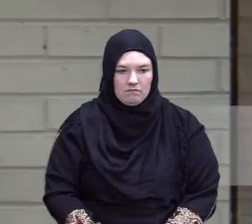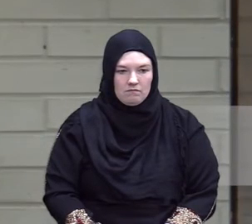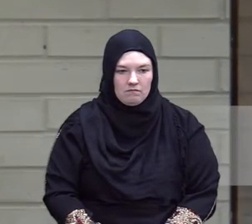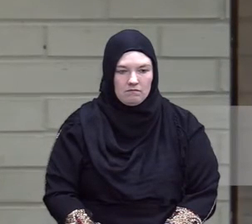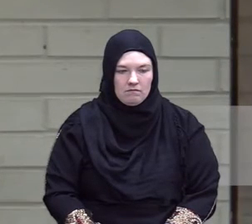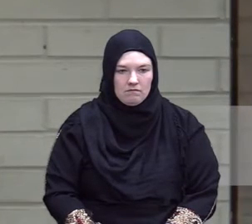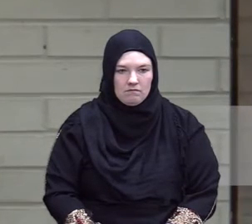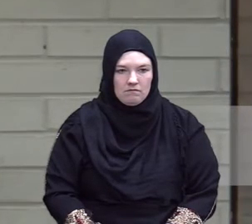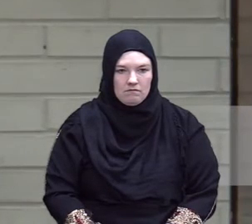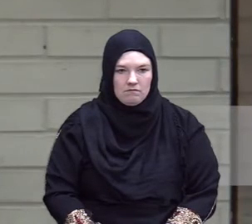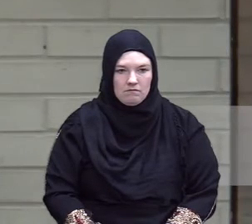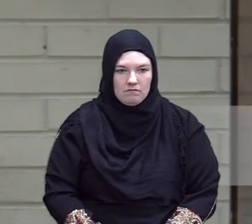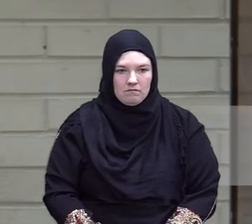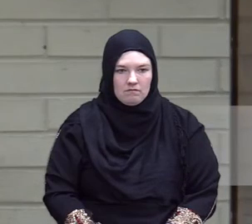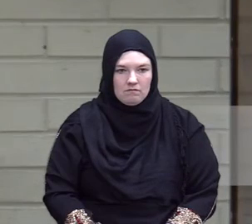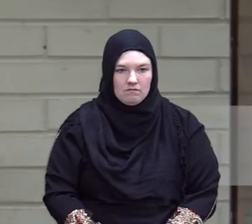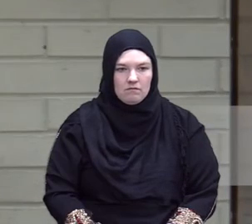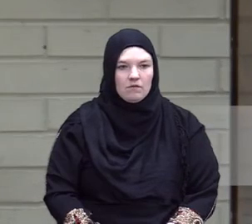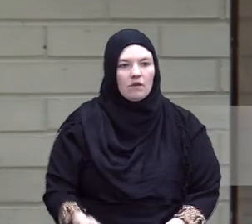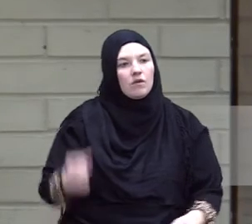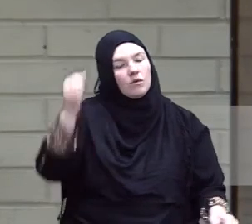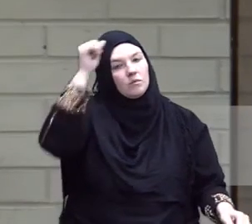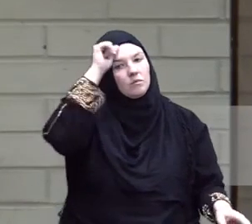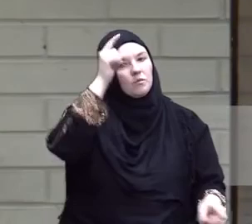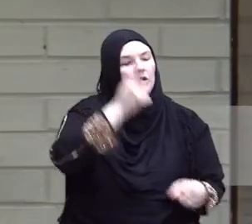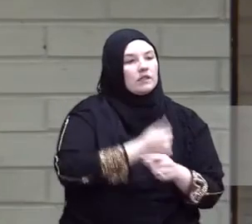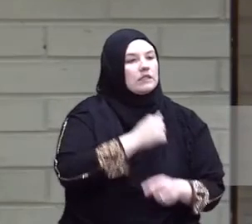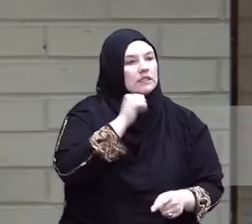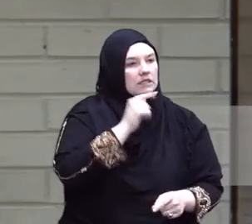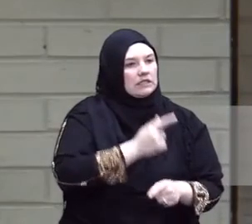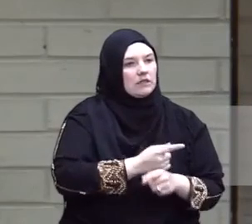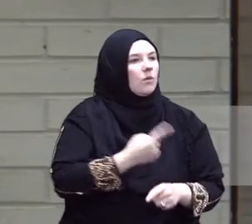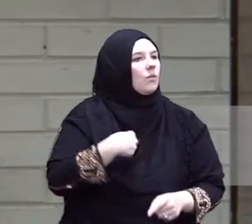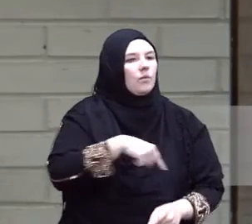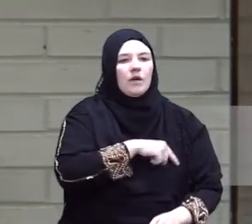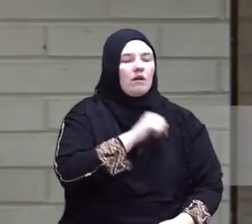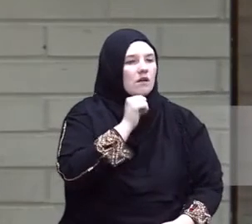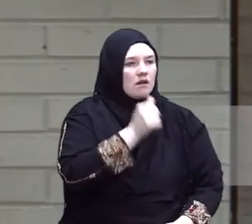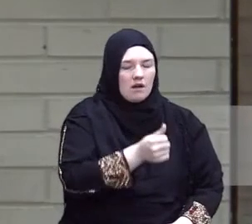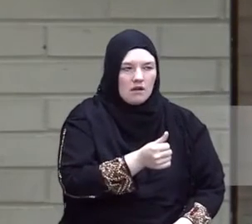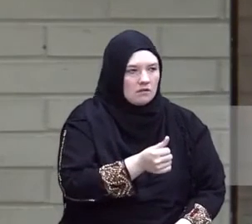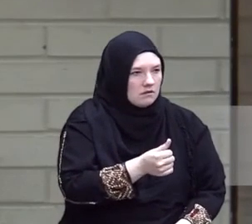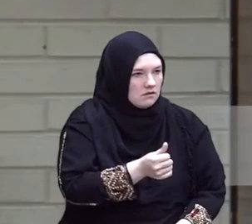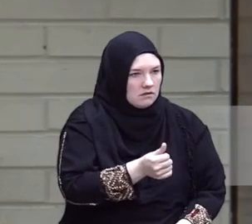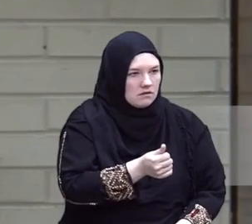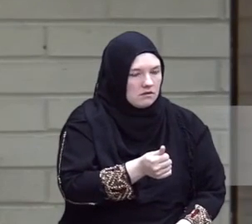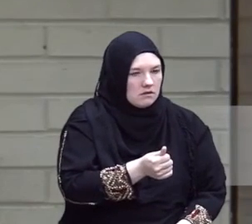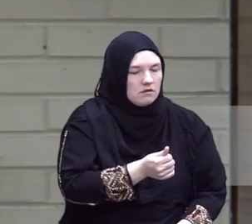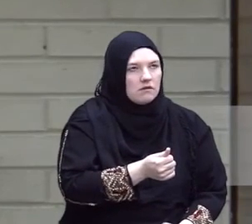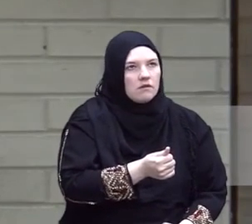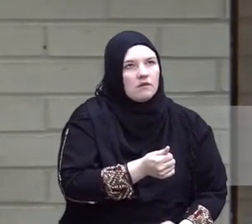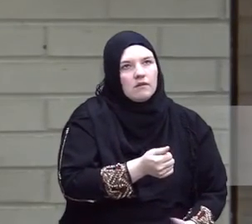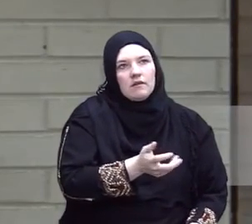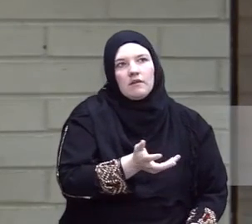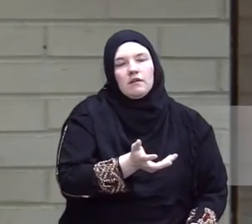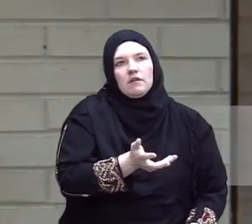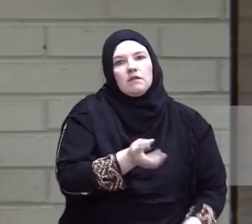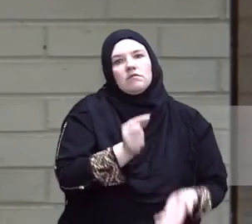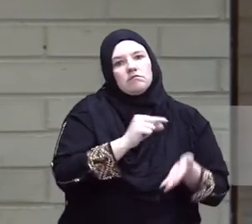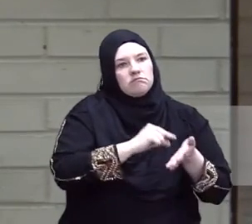أن محمدا عبده ورسوله وبعد. Brothers and sisters, we are not going through